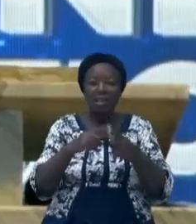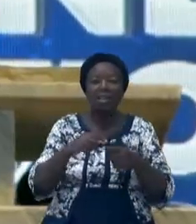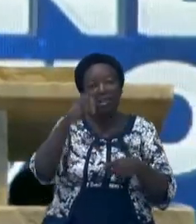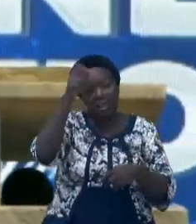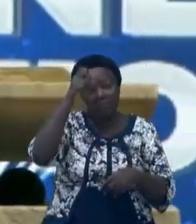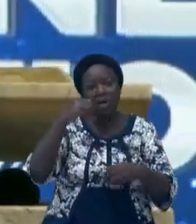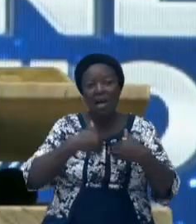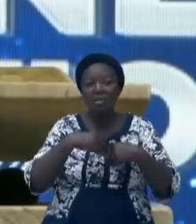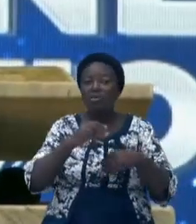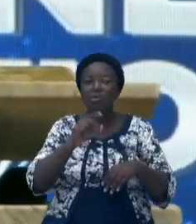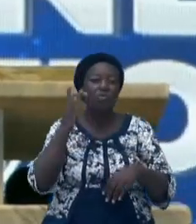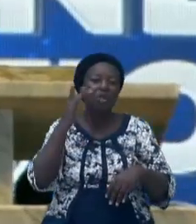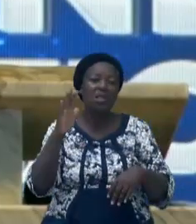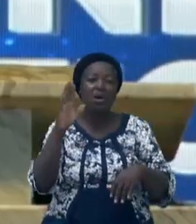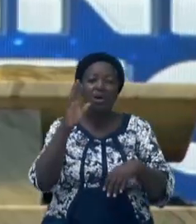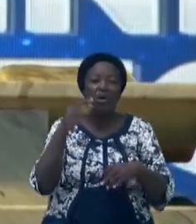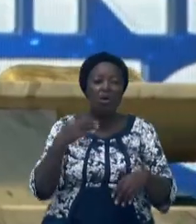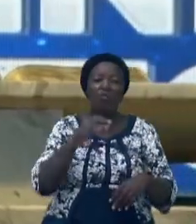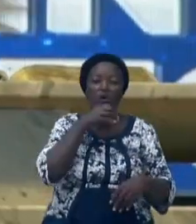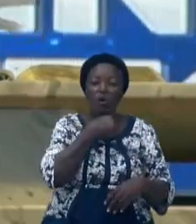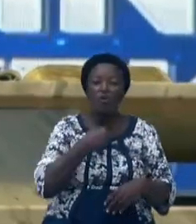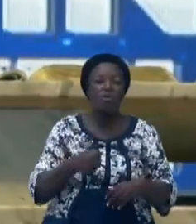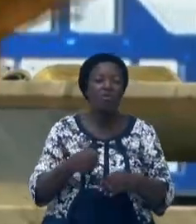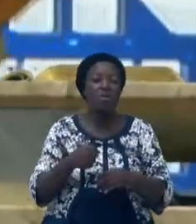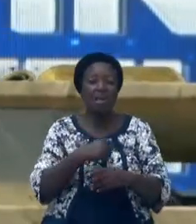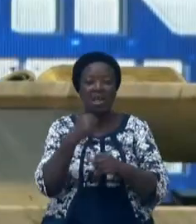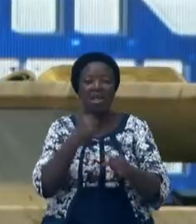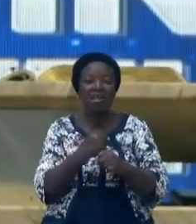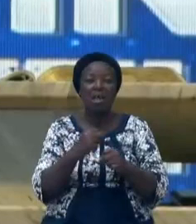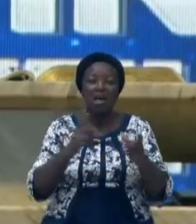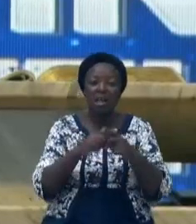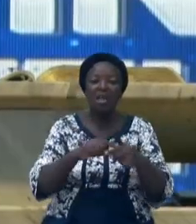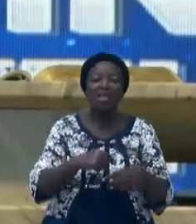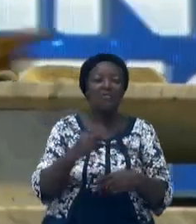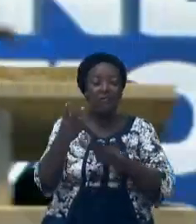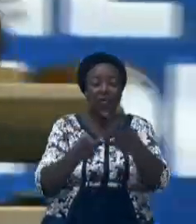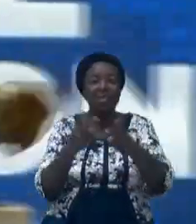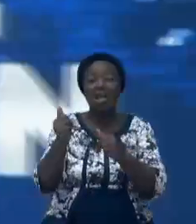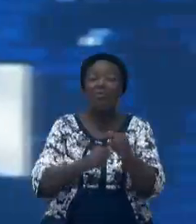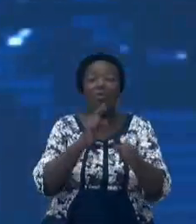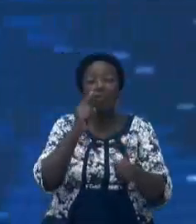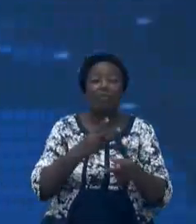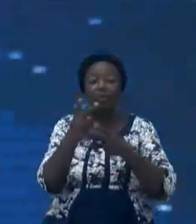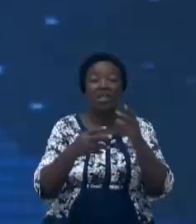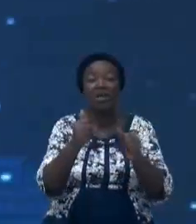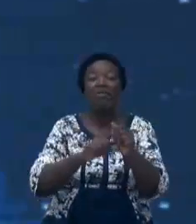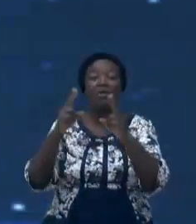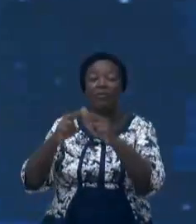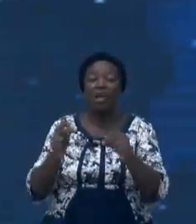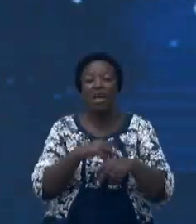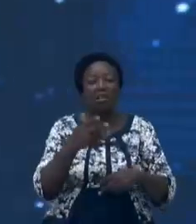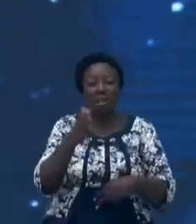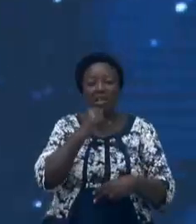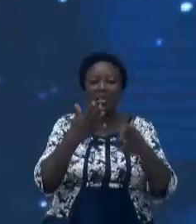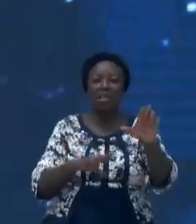femmes à chaque garçon à jacques fille il fait du mal et satin n'a pas de pitié pour les vieux il vise et tout le monde